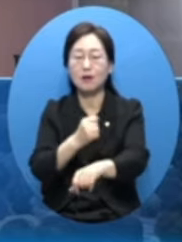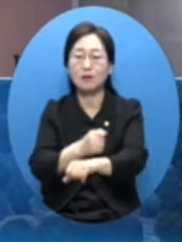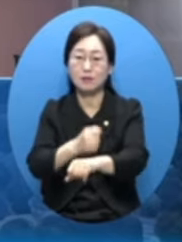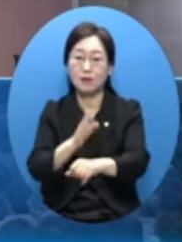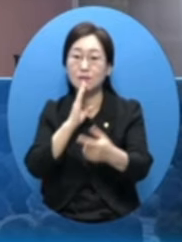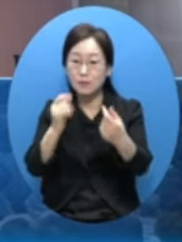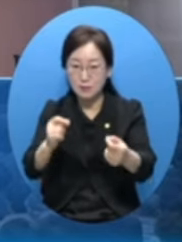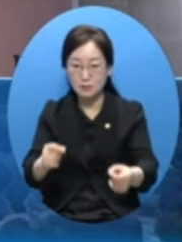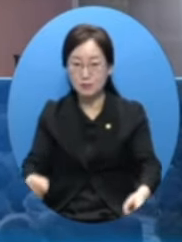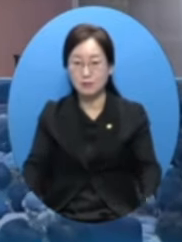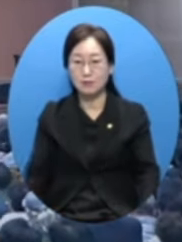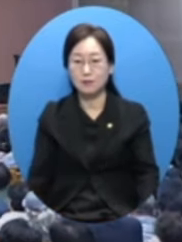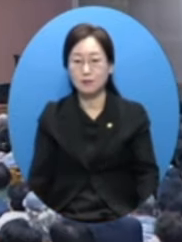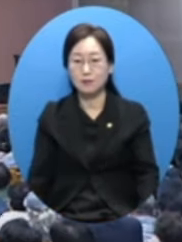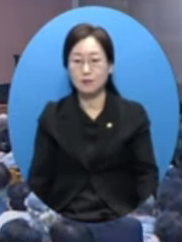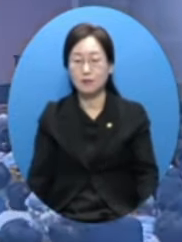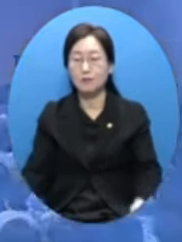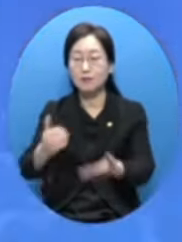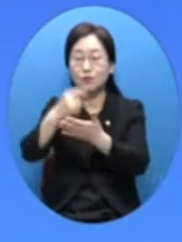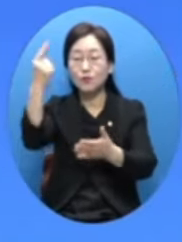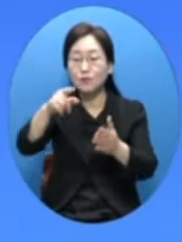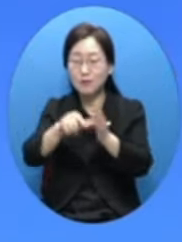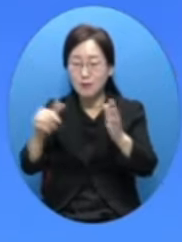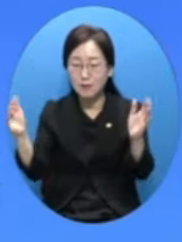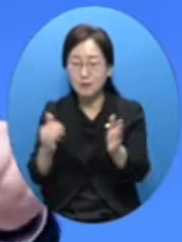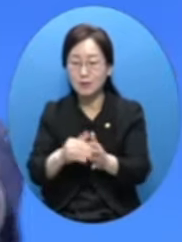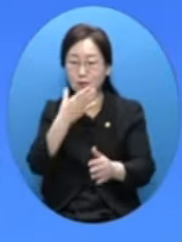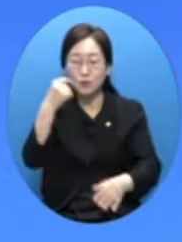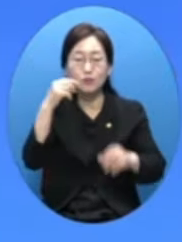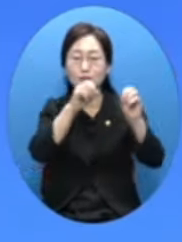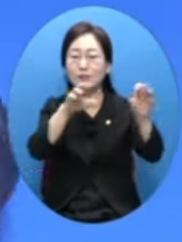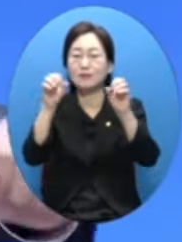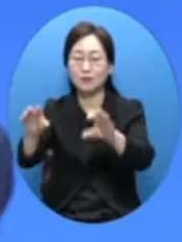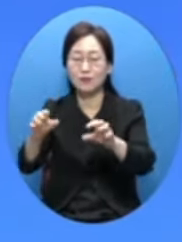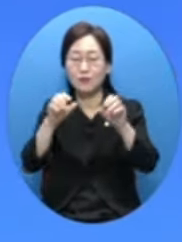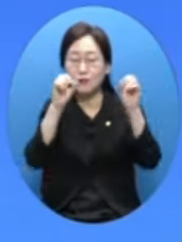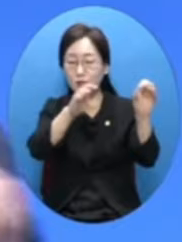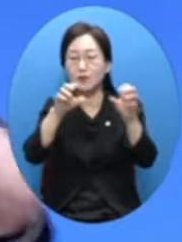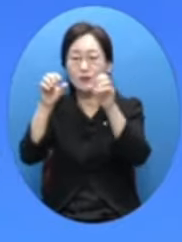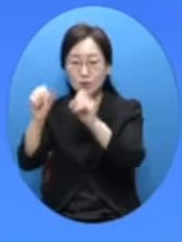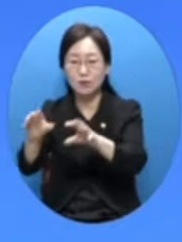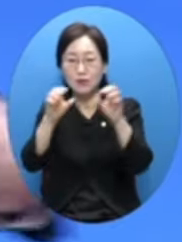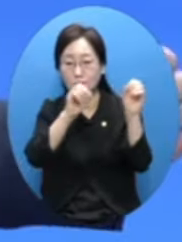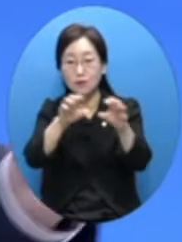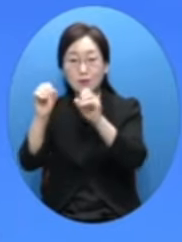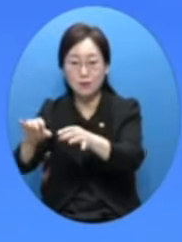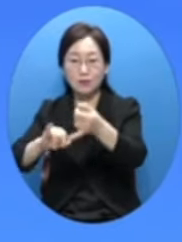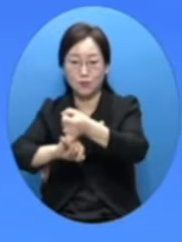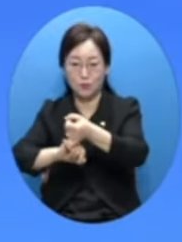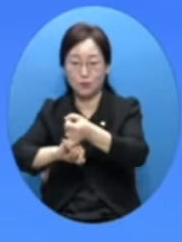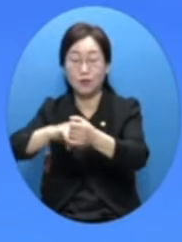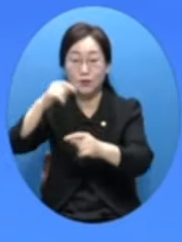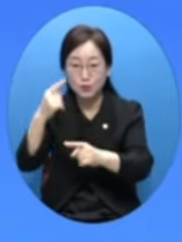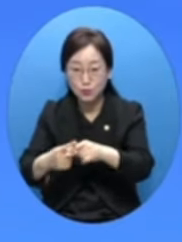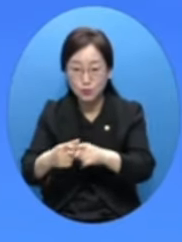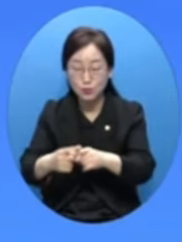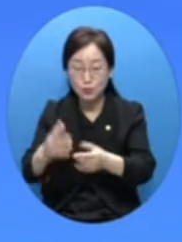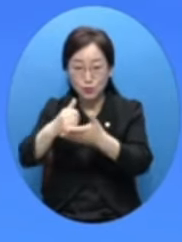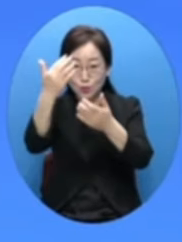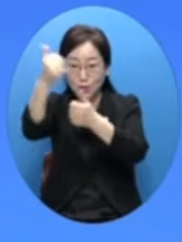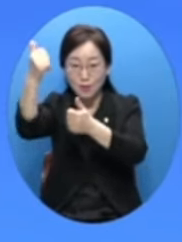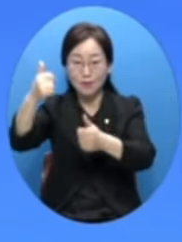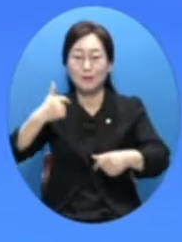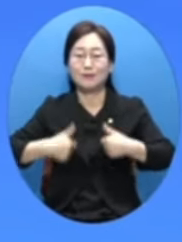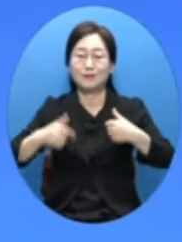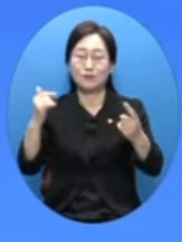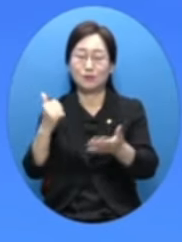아멘. 주님 오신 그날까지 우리는 복음을 전하고 또 전하고 또 전하고 또 전하다가 주님께서 오라 부르실 때